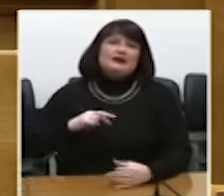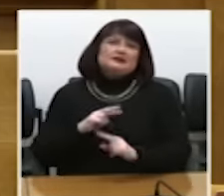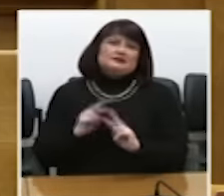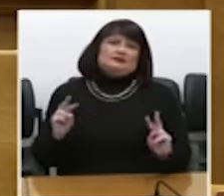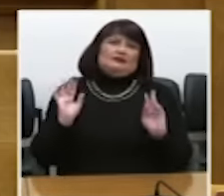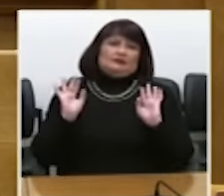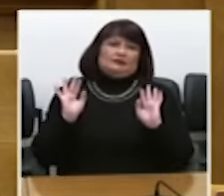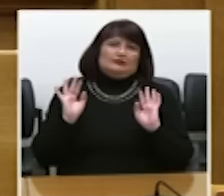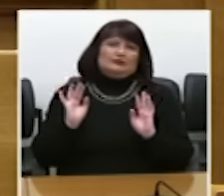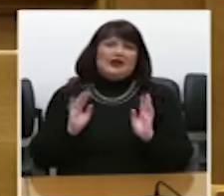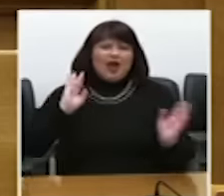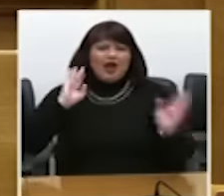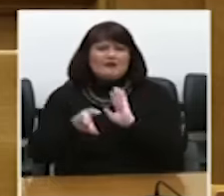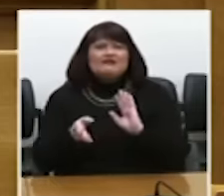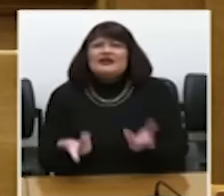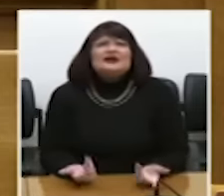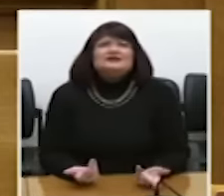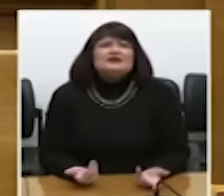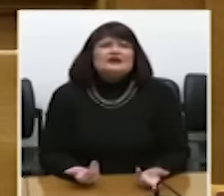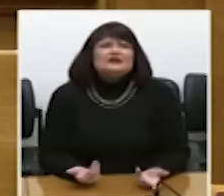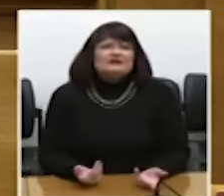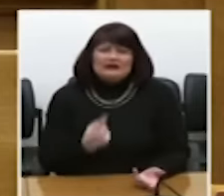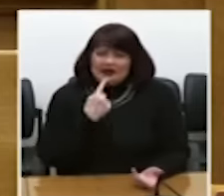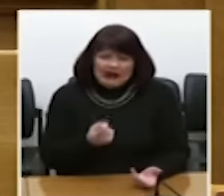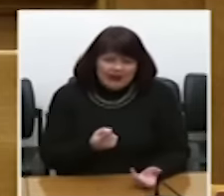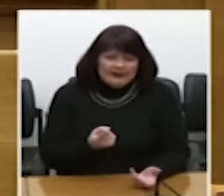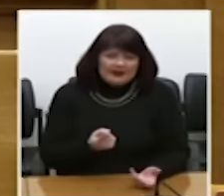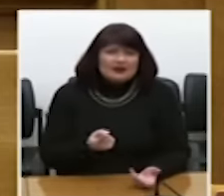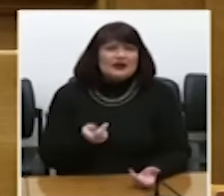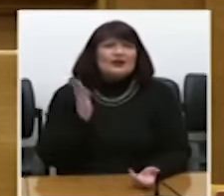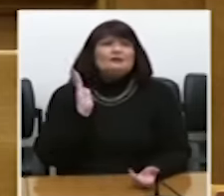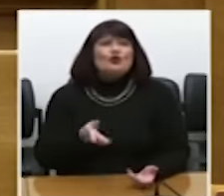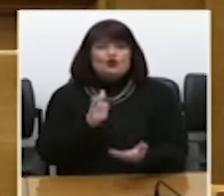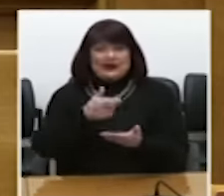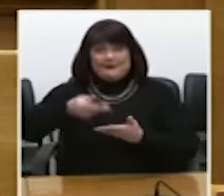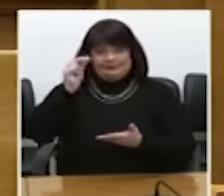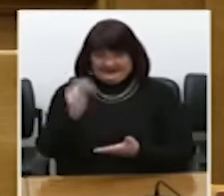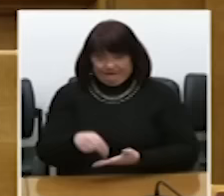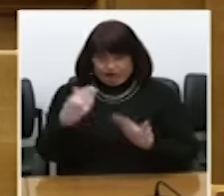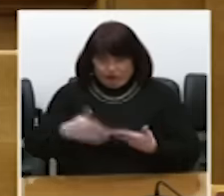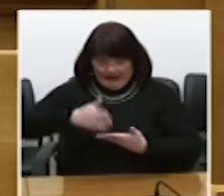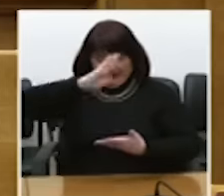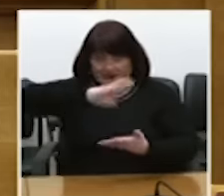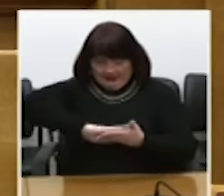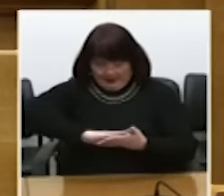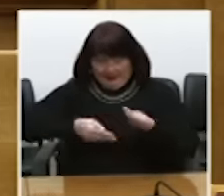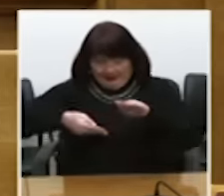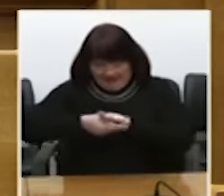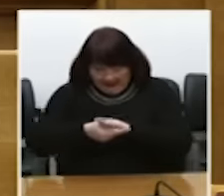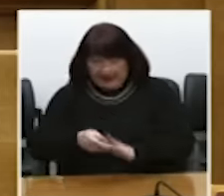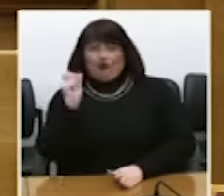ποια αμεσότητα μπορούμε να μιλάμε όταν θα μπορεί να ταχυδρομεί την ψήφο, να ψηφίζει δηλαδή